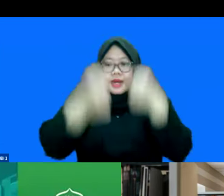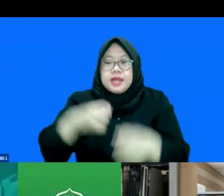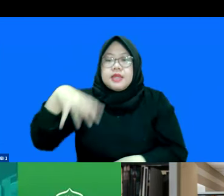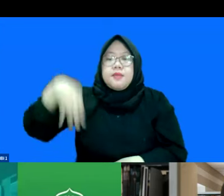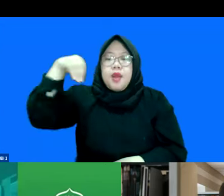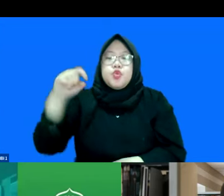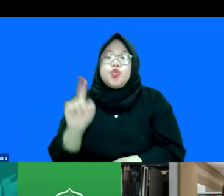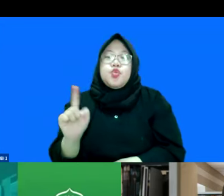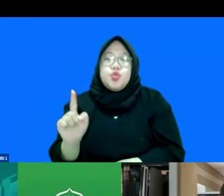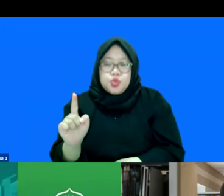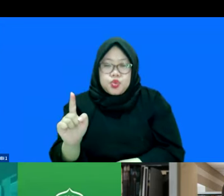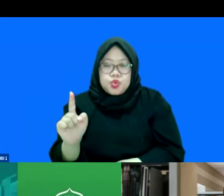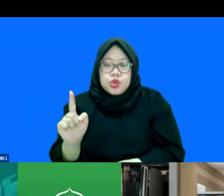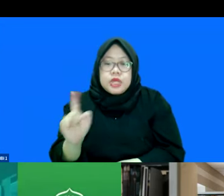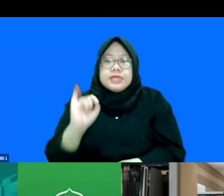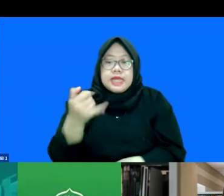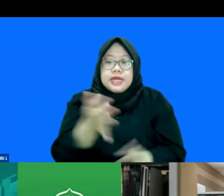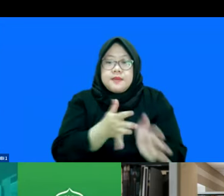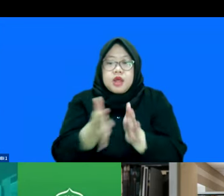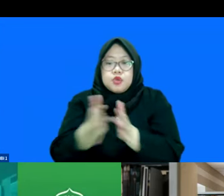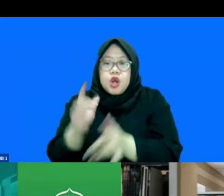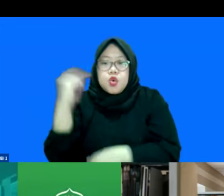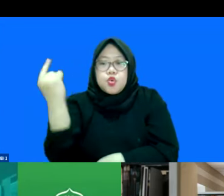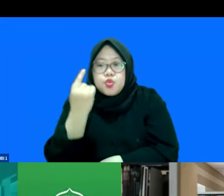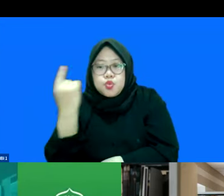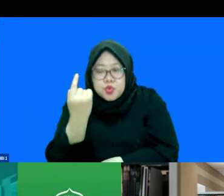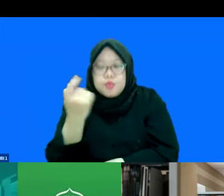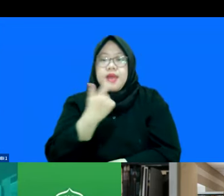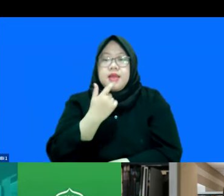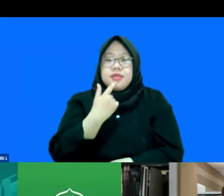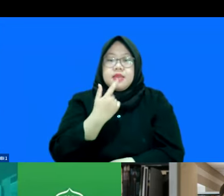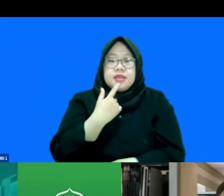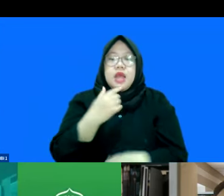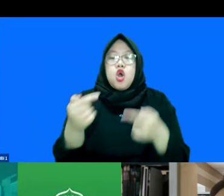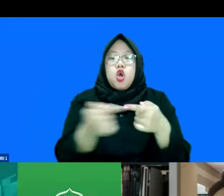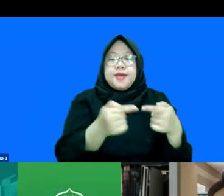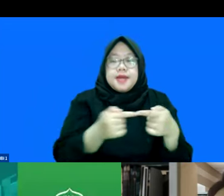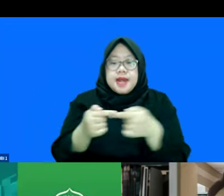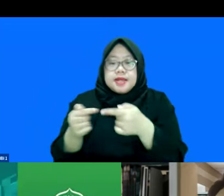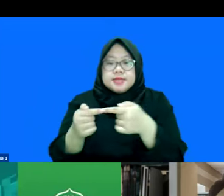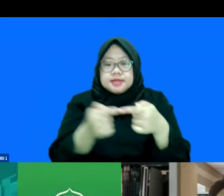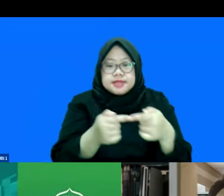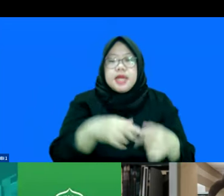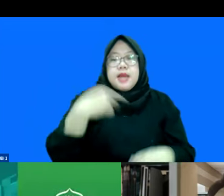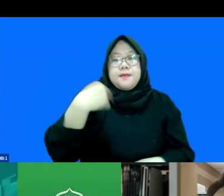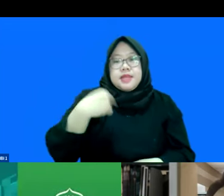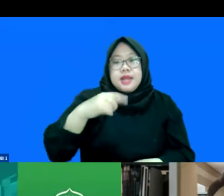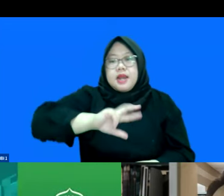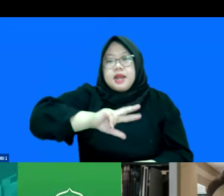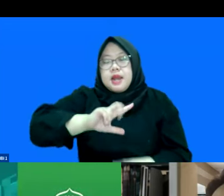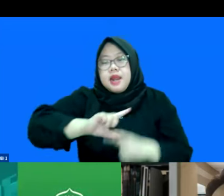dahulu. Jadi pengaturan-pengaturan umum yang berkaitan dengan koordinasi antar kementerian lembaga yang memang